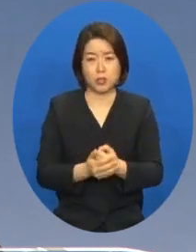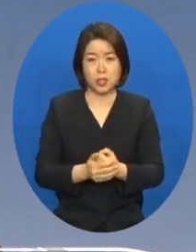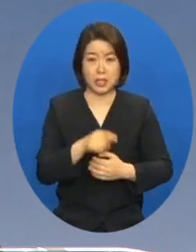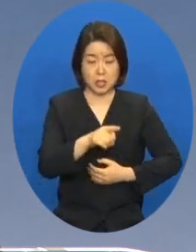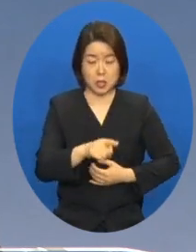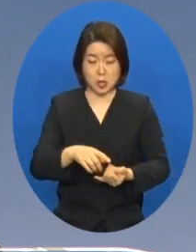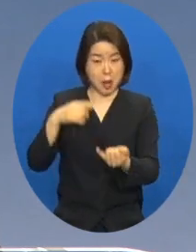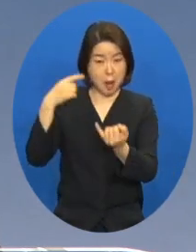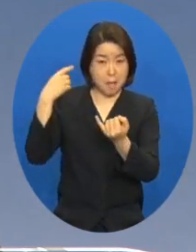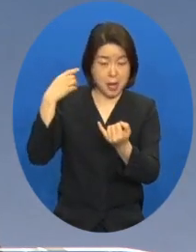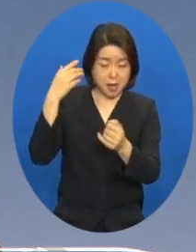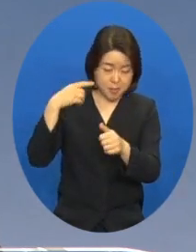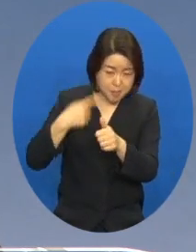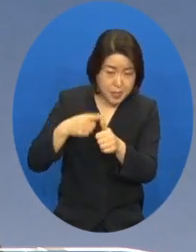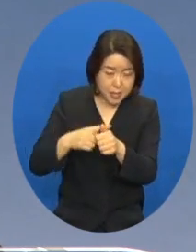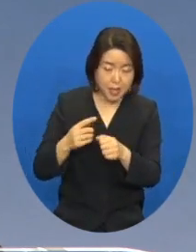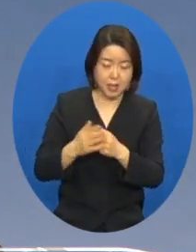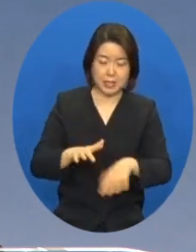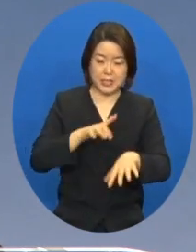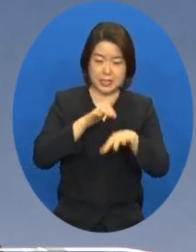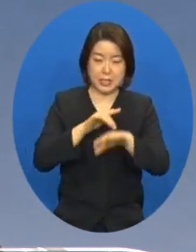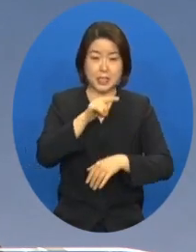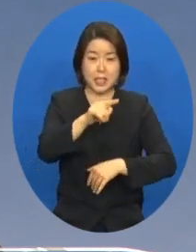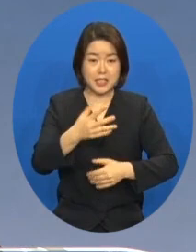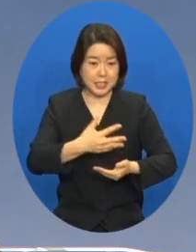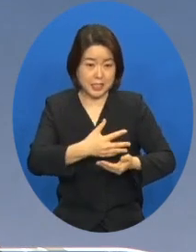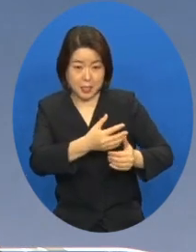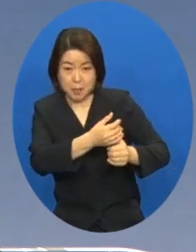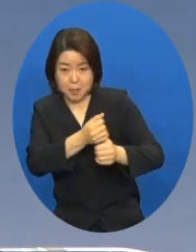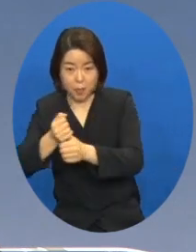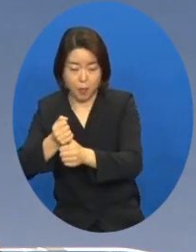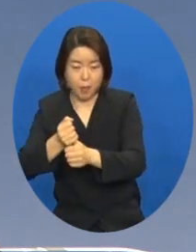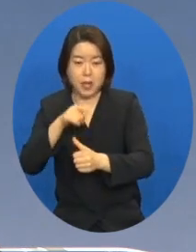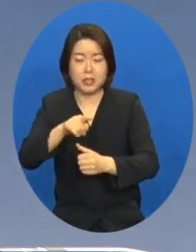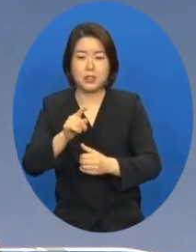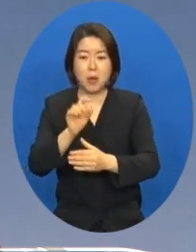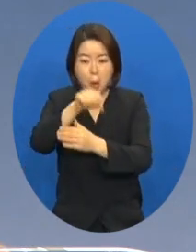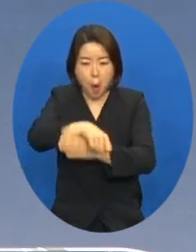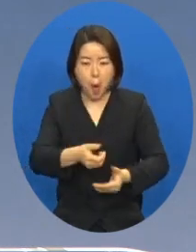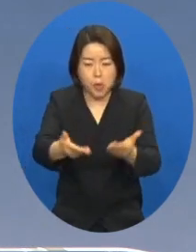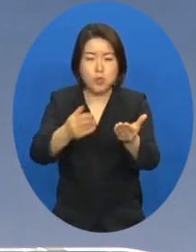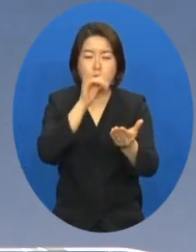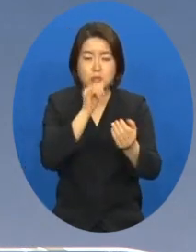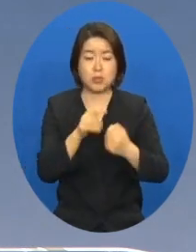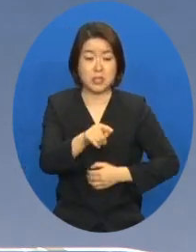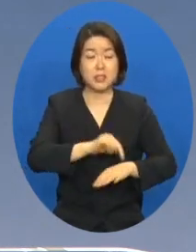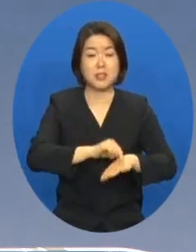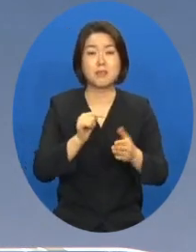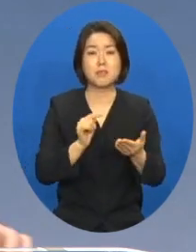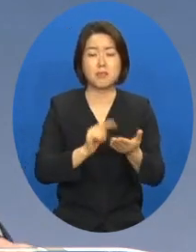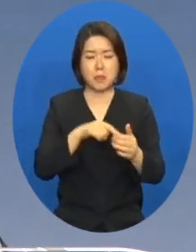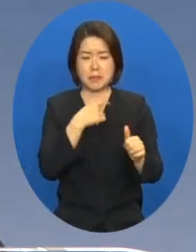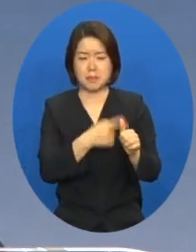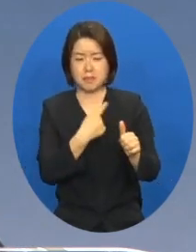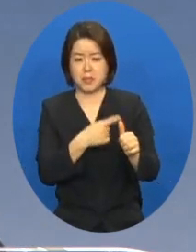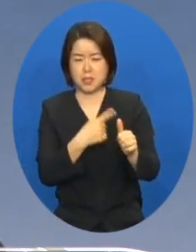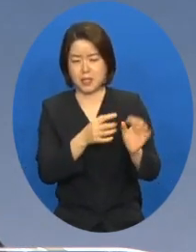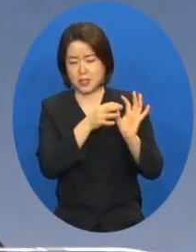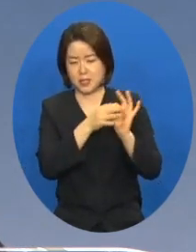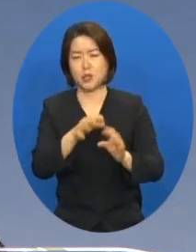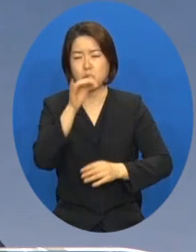자, 사탄이 너를 자기 편으로 끌어들이도록 허용하고 있다. 너의 마음속에 비난이 계속 있기